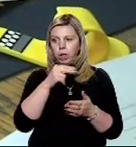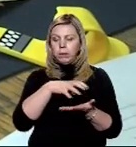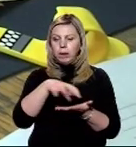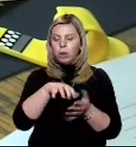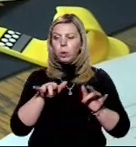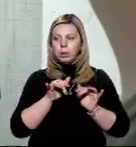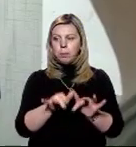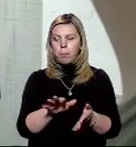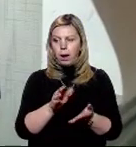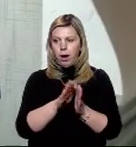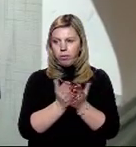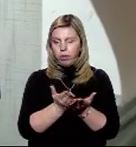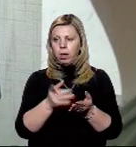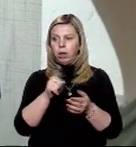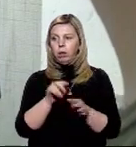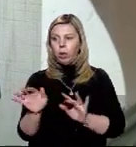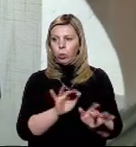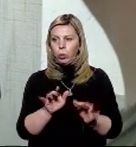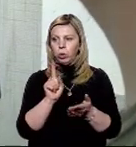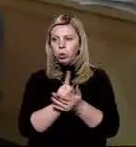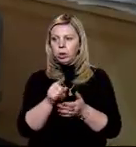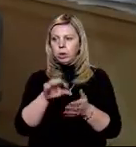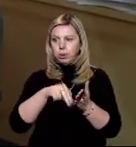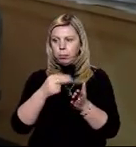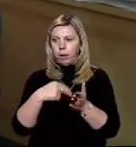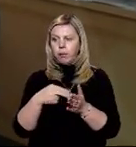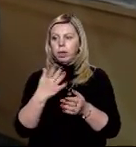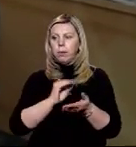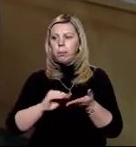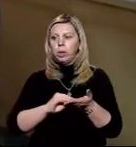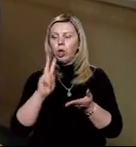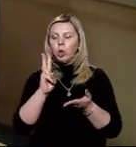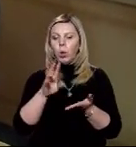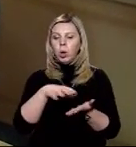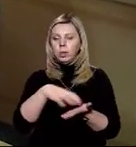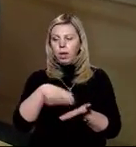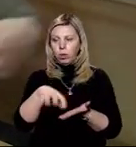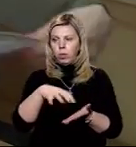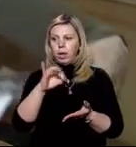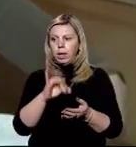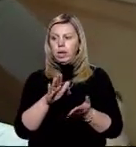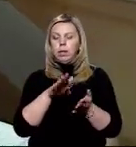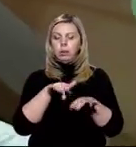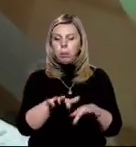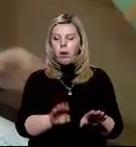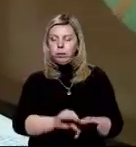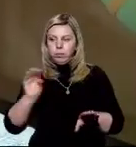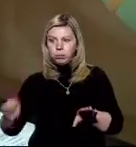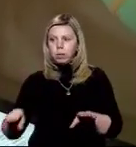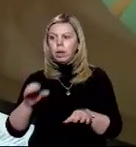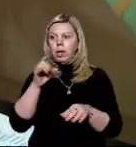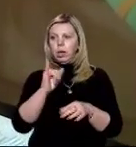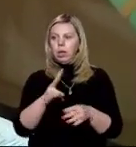Засканується справа, на нього рух маємо справ, прикріплюємо, пишемо, хто сканував, і справа відкладається в сторонку, йде